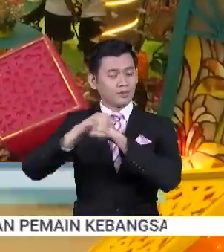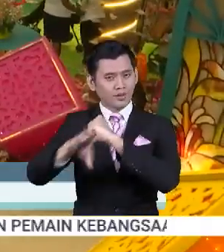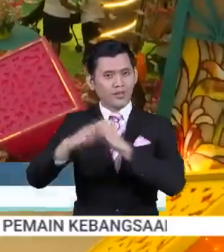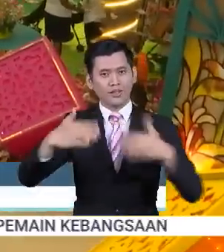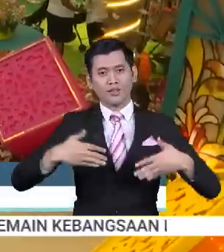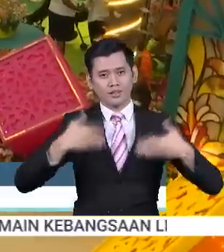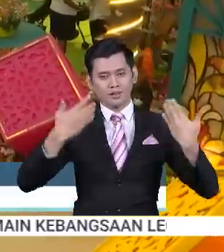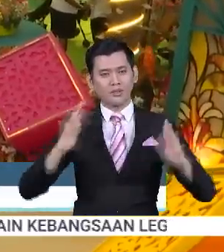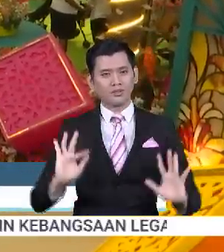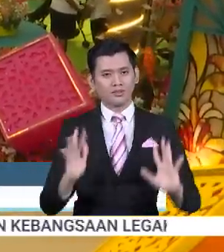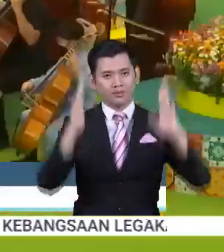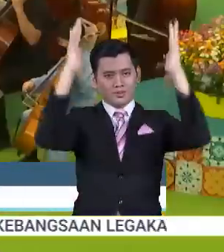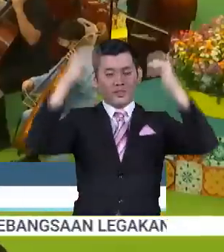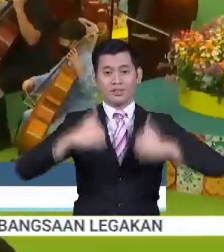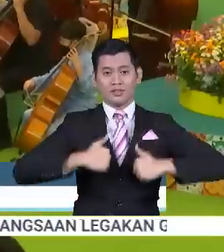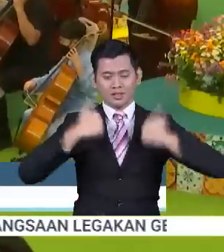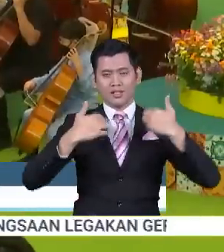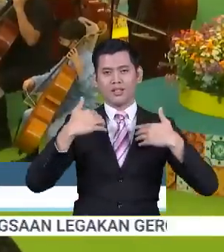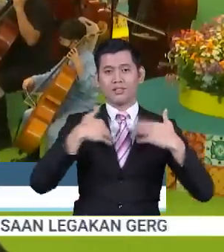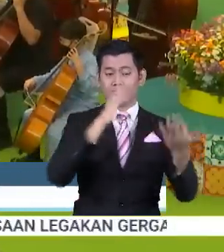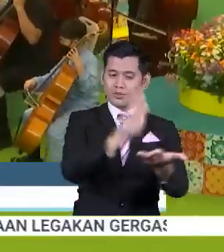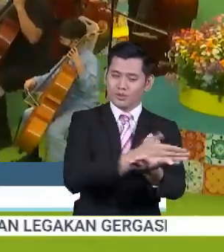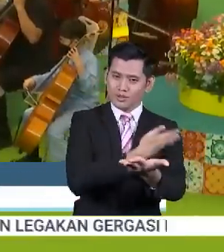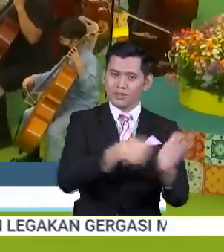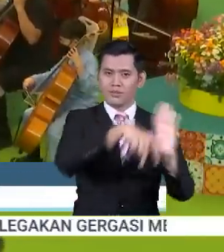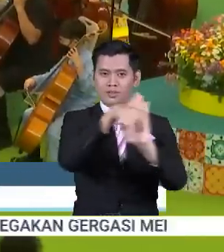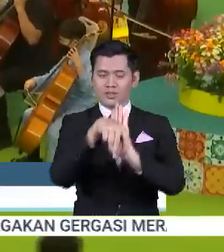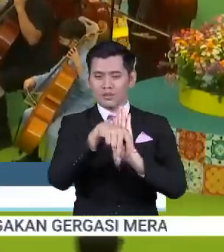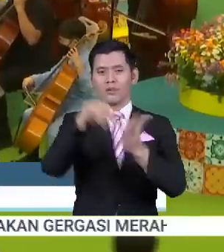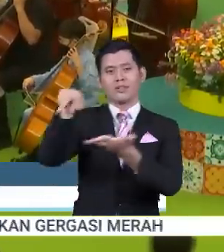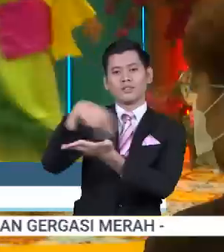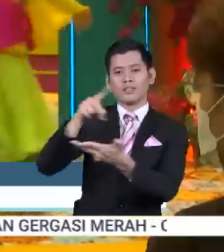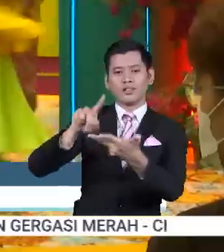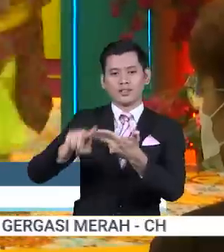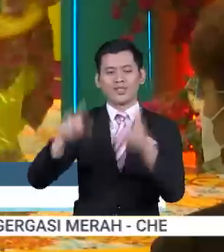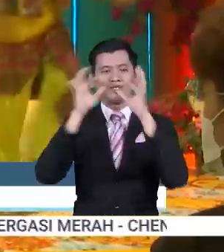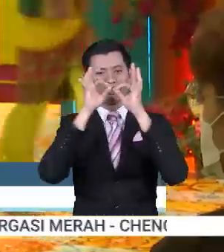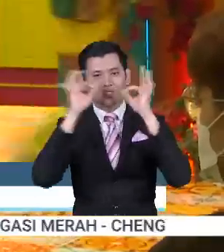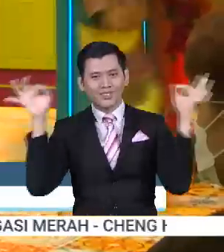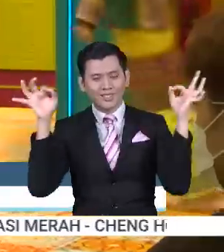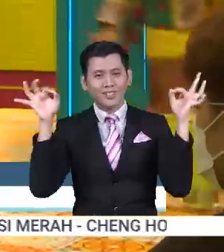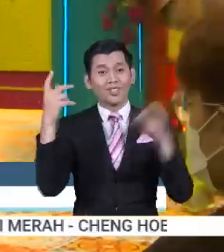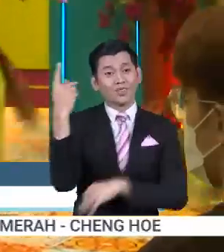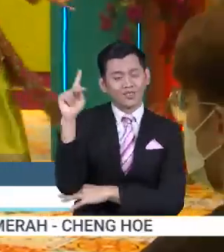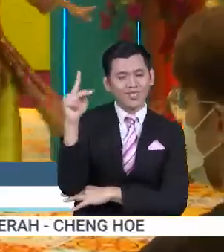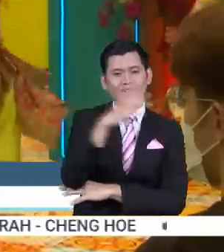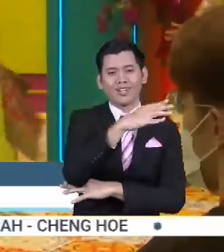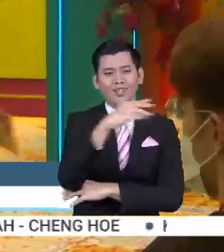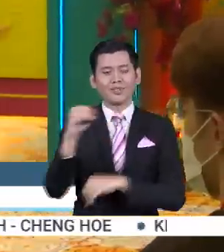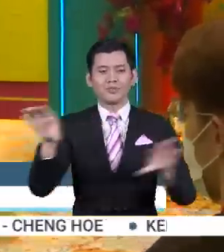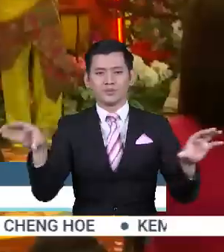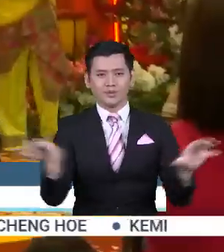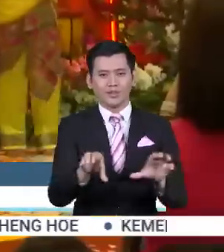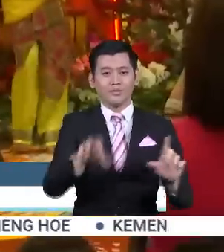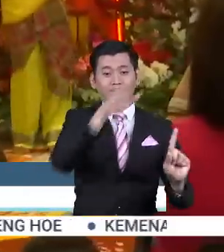Kempen menyajikan persembahan muzik, tarian dan sesi bertemu maskot kucing kuning Garfield selain menyediakan deretan gerai